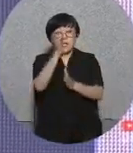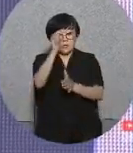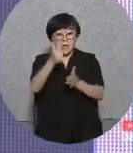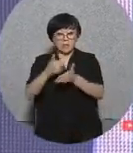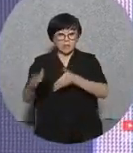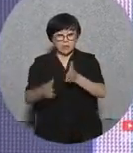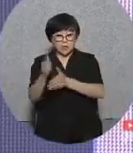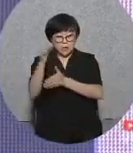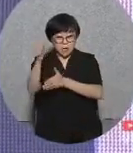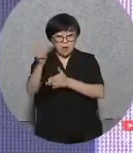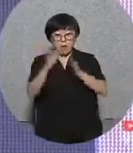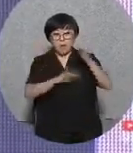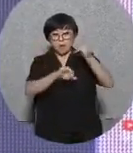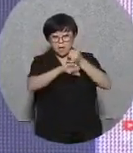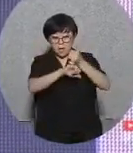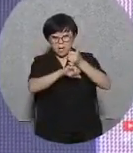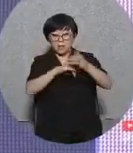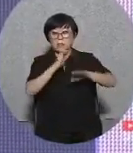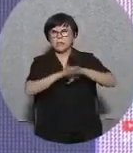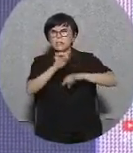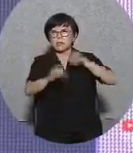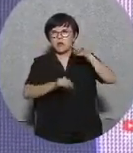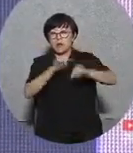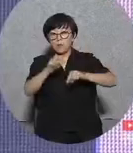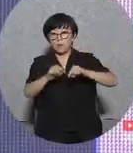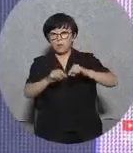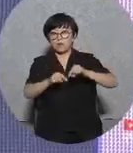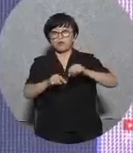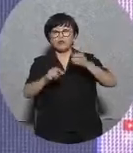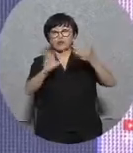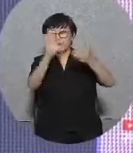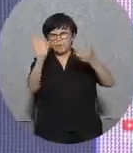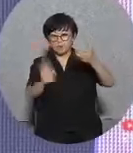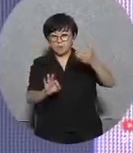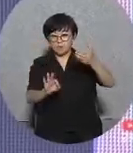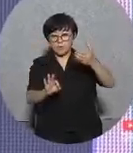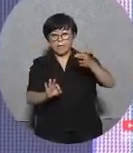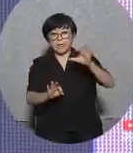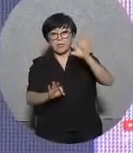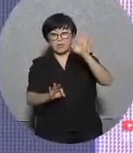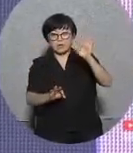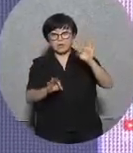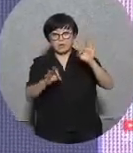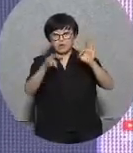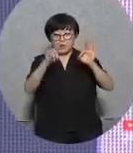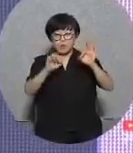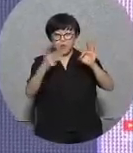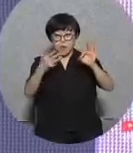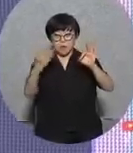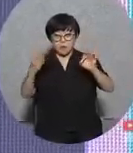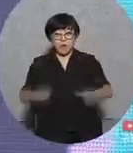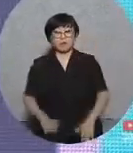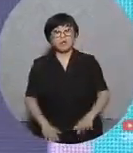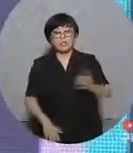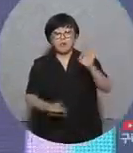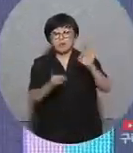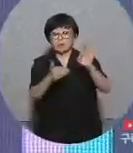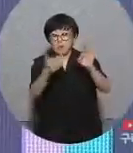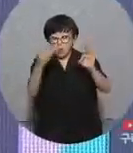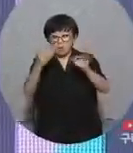공약이행 일이 90% 를 넘었습니다 십중팔구 가 아니라 10중 9을